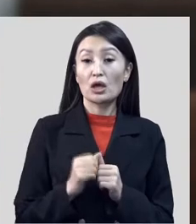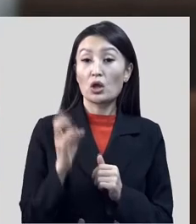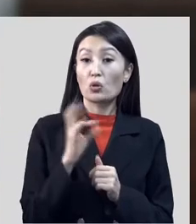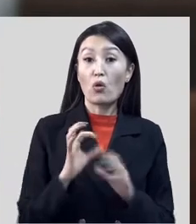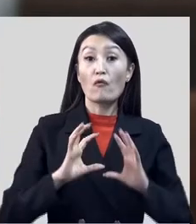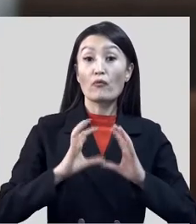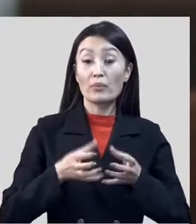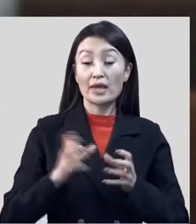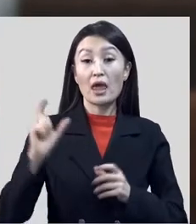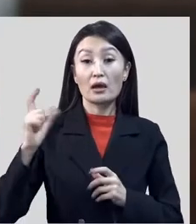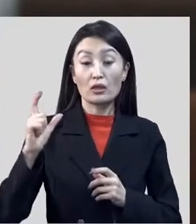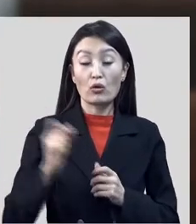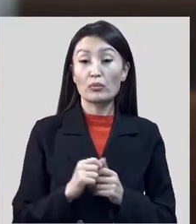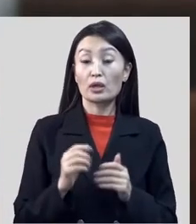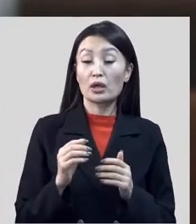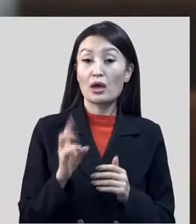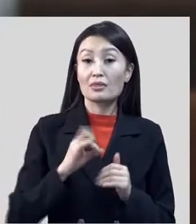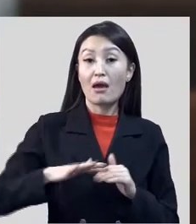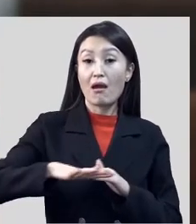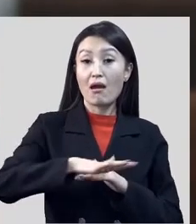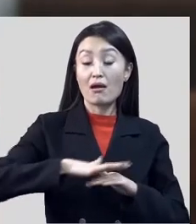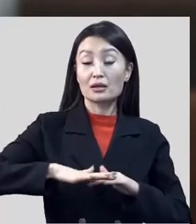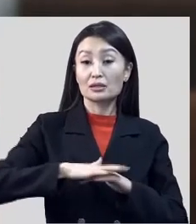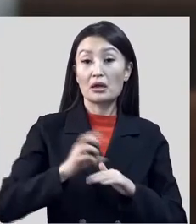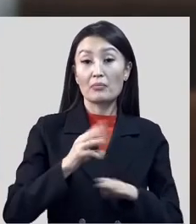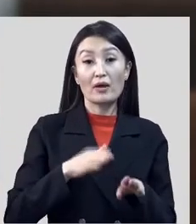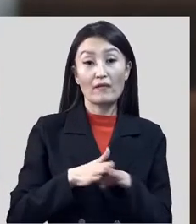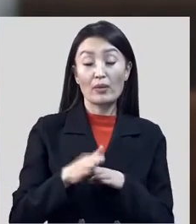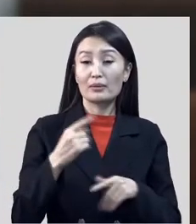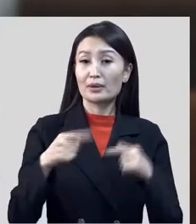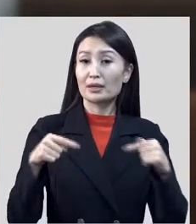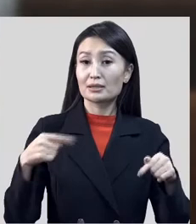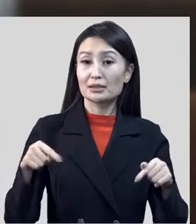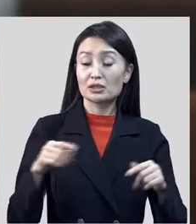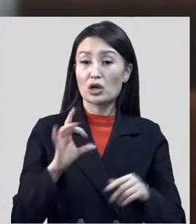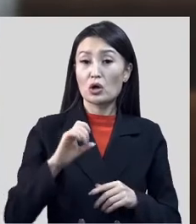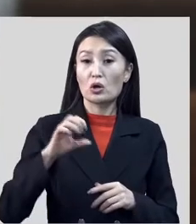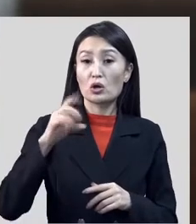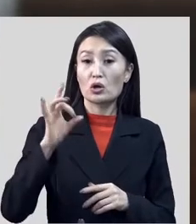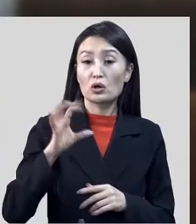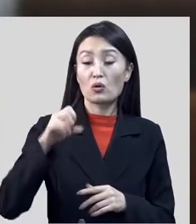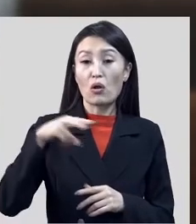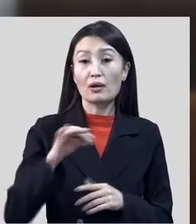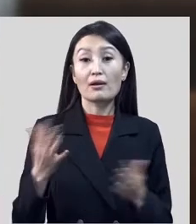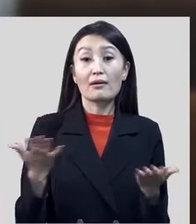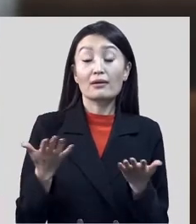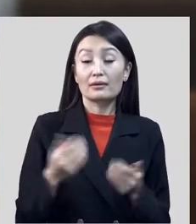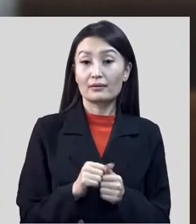в мире экономики то есть на рынке мы выполняем различные роли какие